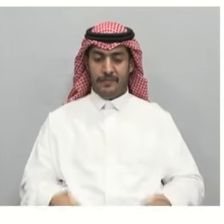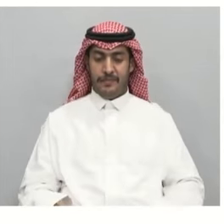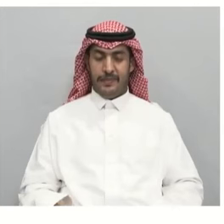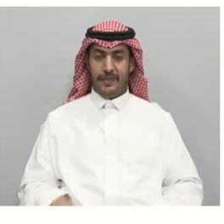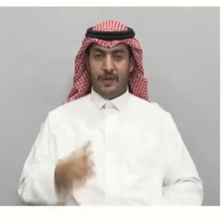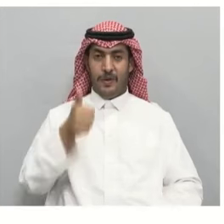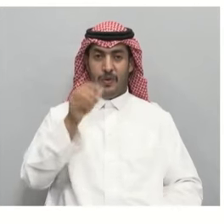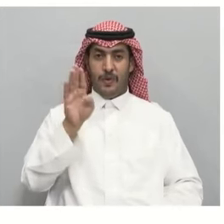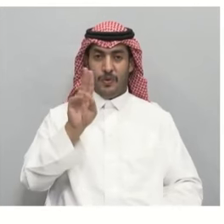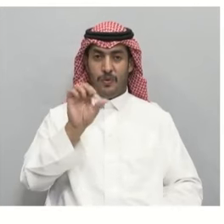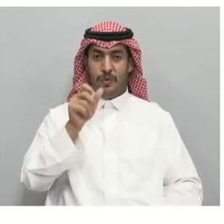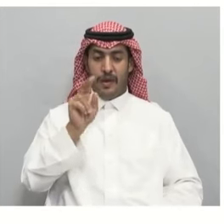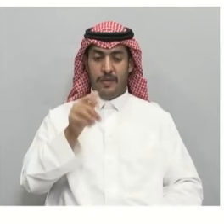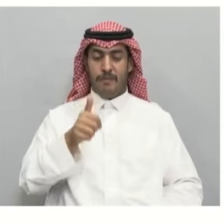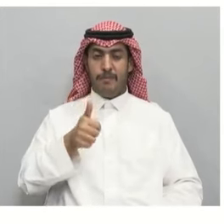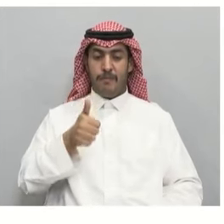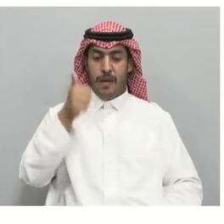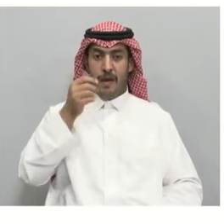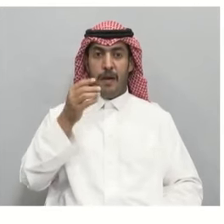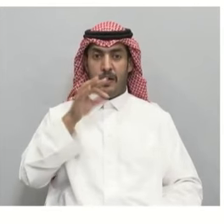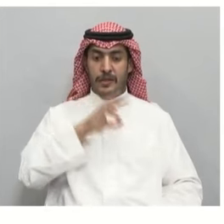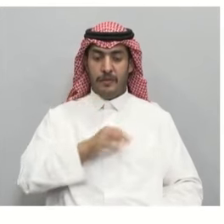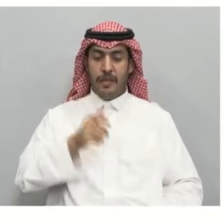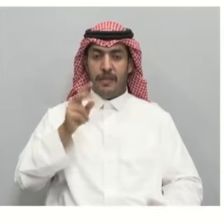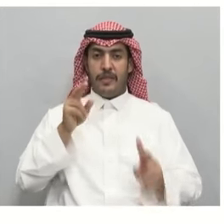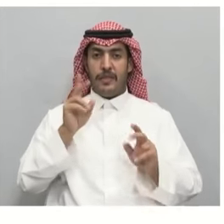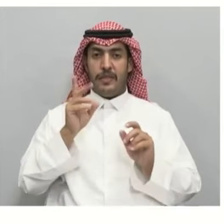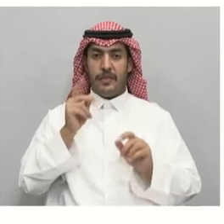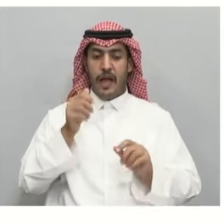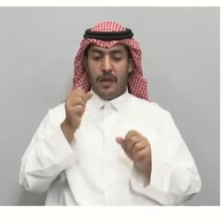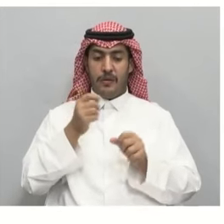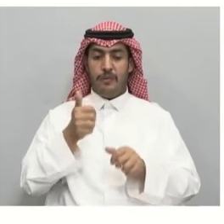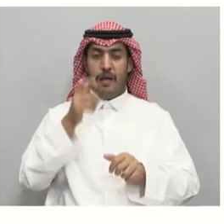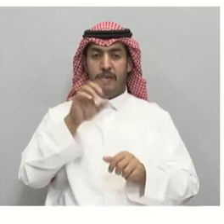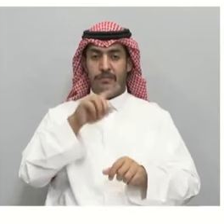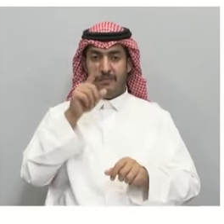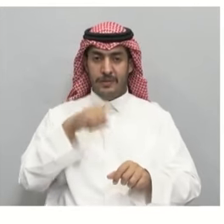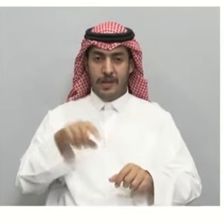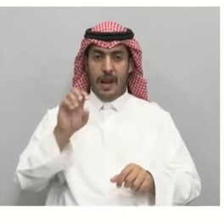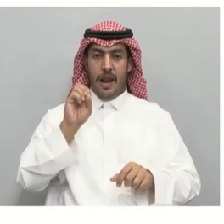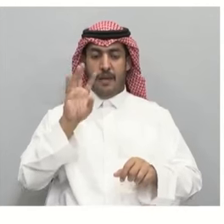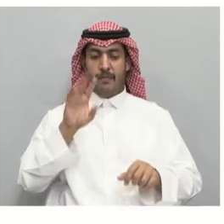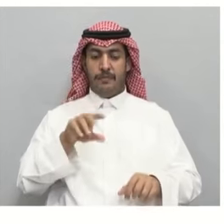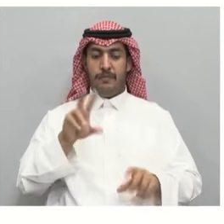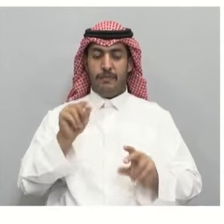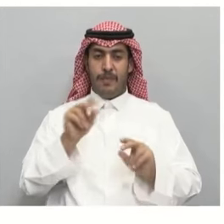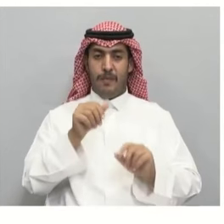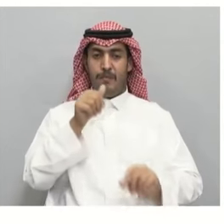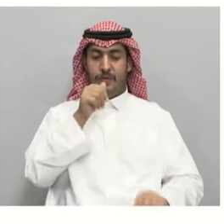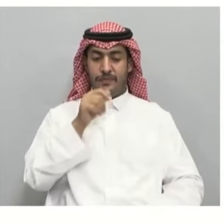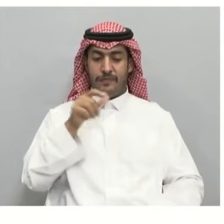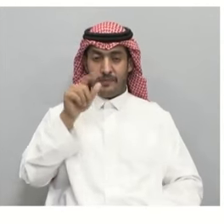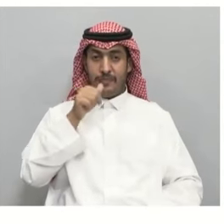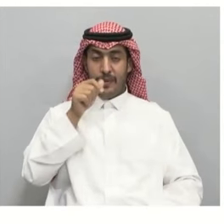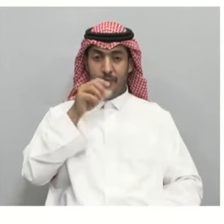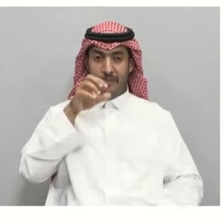ال تت في هذه البطاريه تكتسب طاقه فتقوم بتشغيل هذا المصباح وترجع مره اخرى تماما كما في الماء عندما